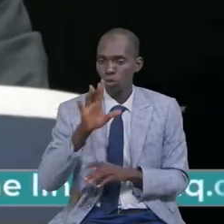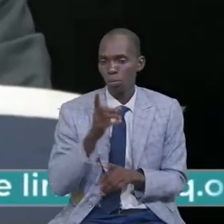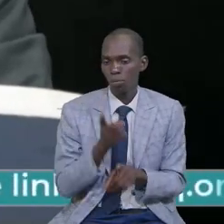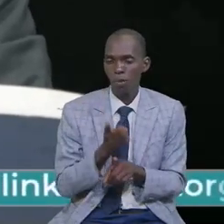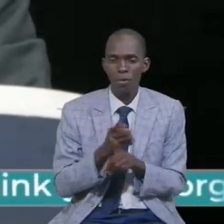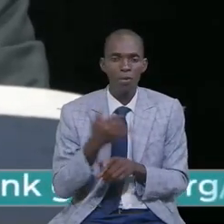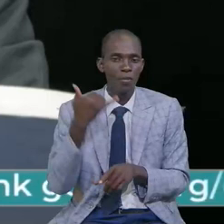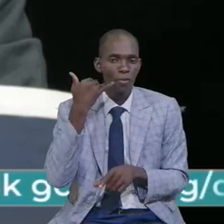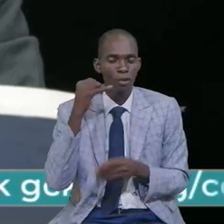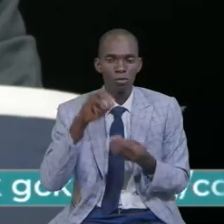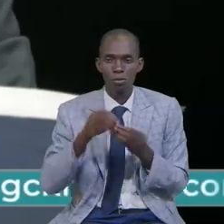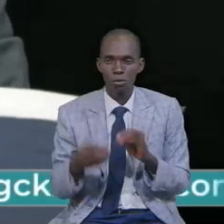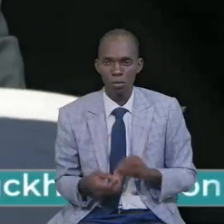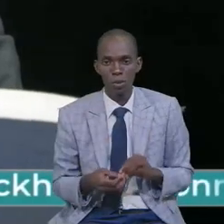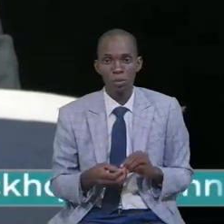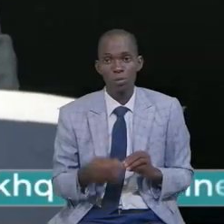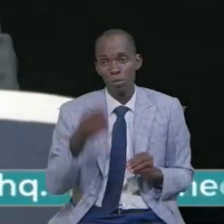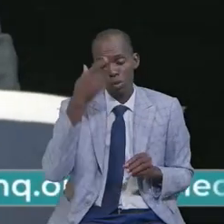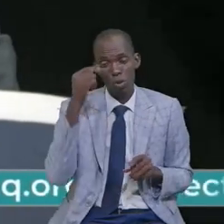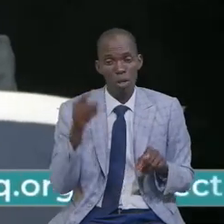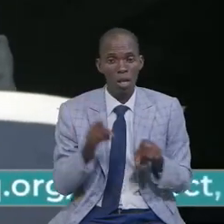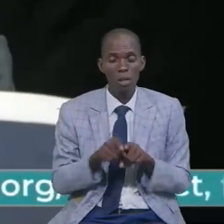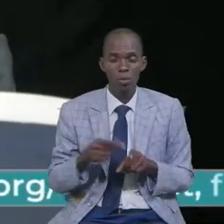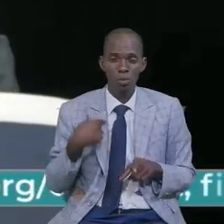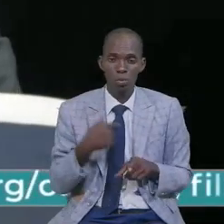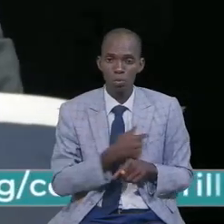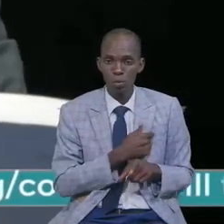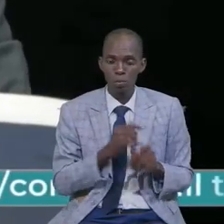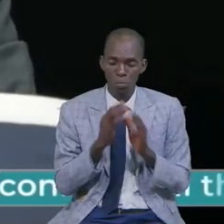Donnez un numéro de téléphone qui marche comme nous prierons pour vous.